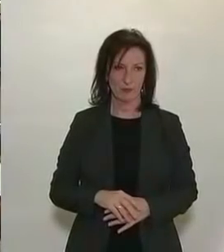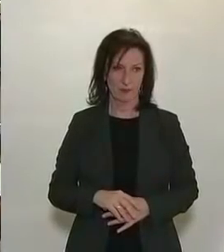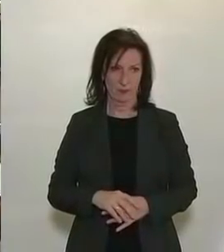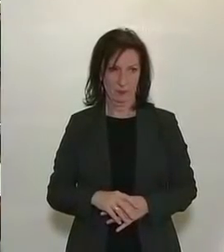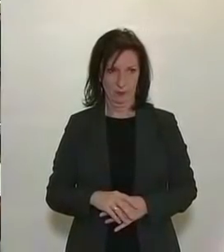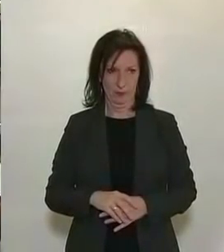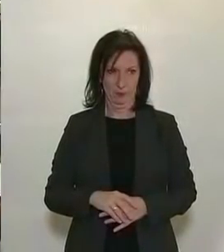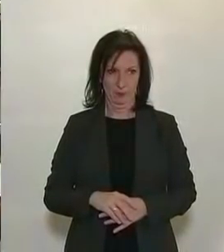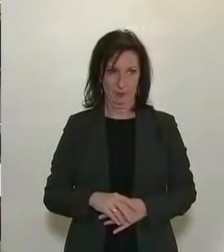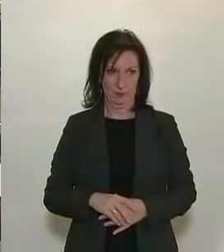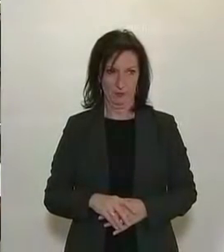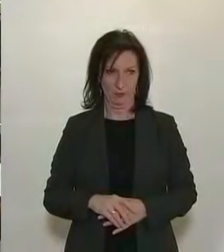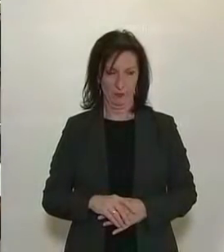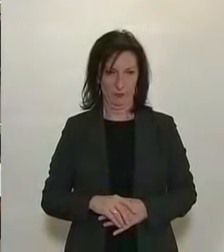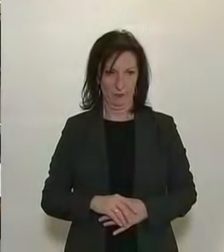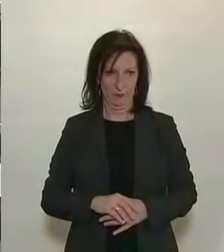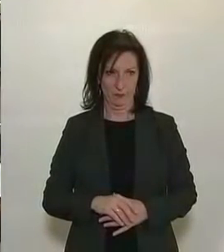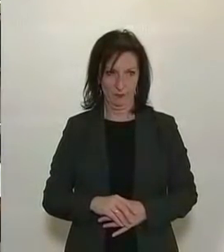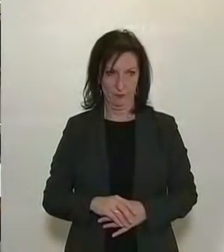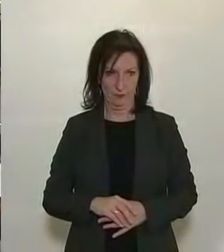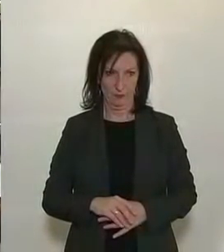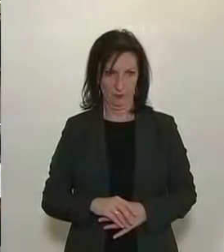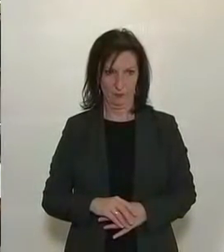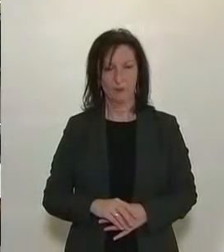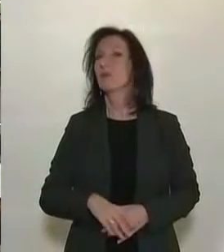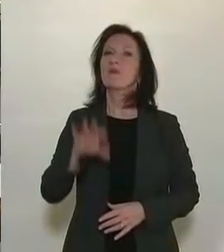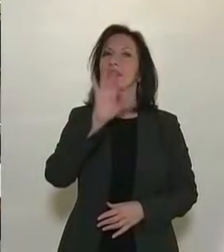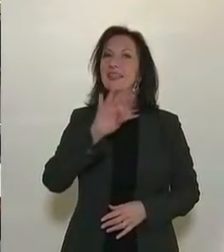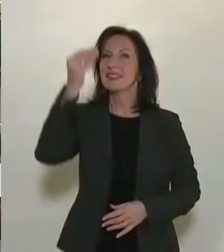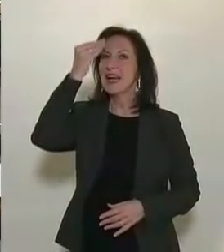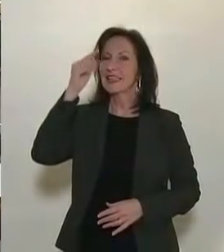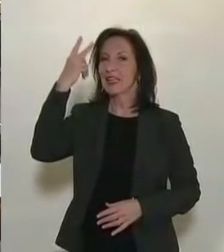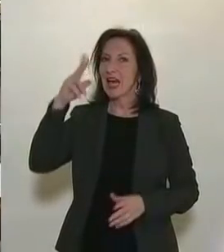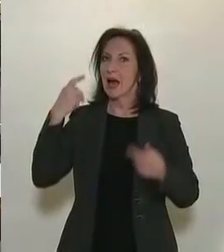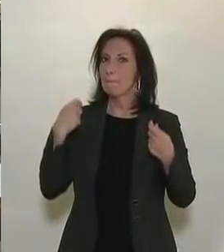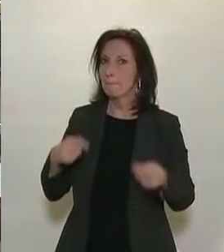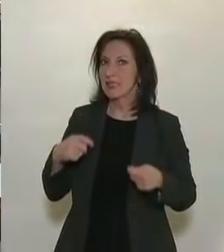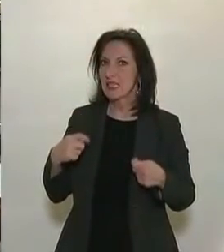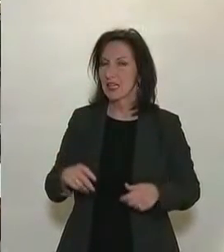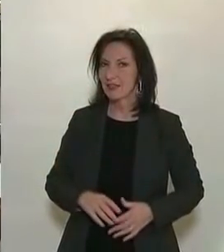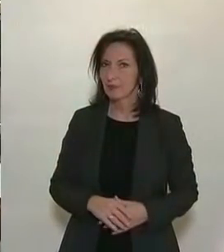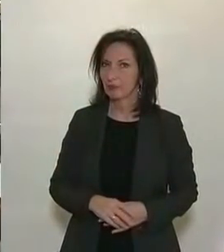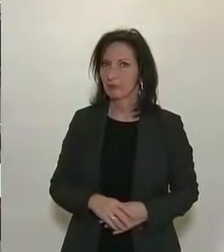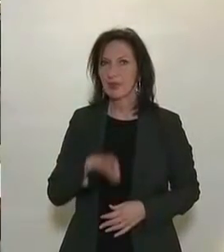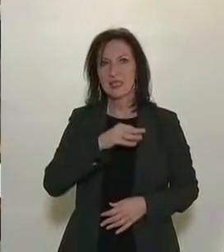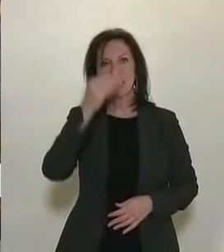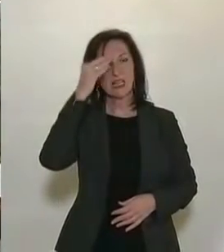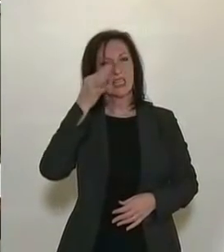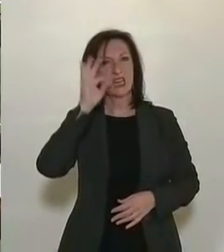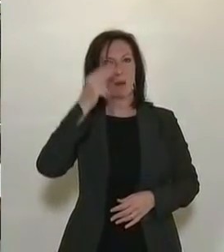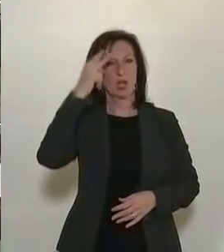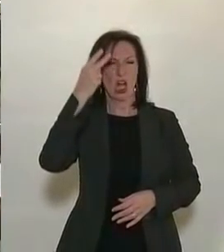Nächster Redner Hannes Ammersbauer, FPÖ. Sehr geehrter Herr Präsident, geschätzte Damen und Herren,